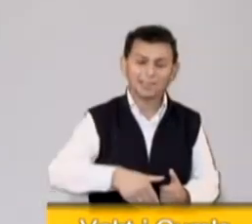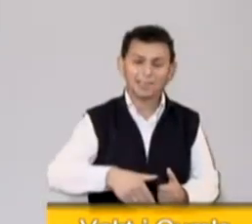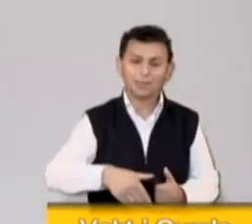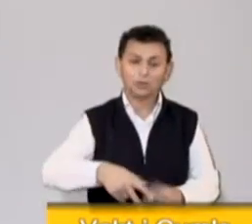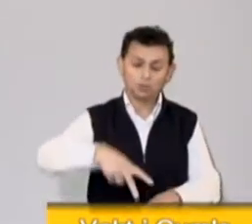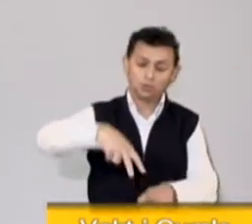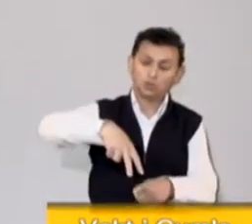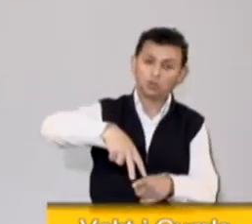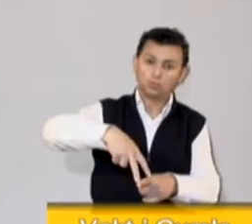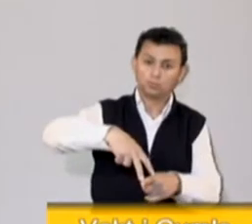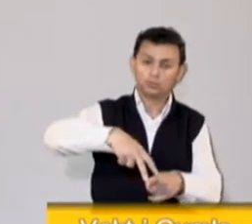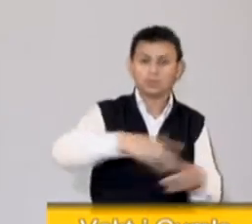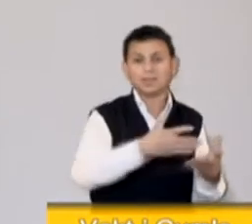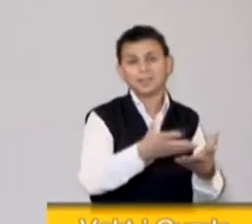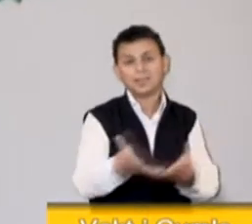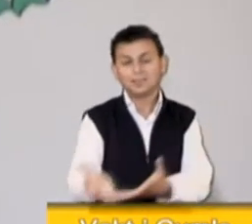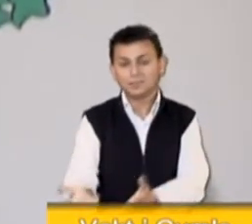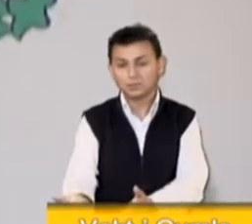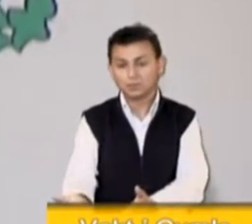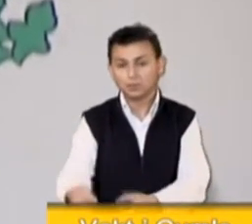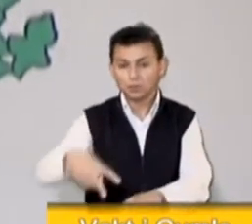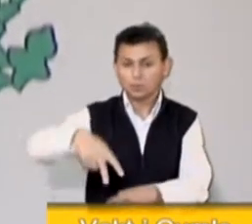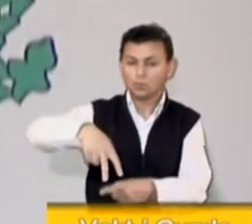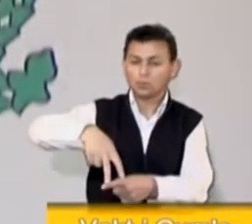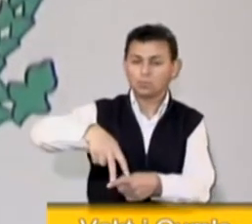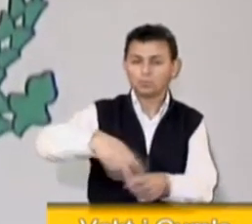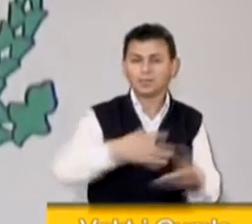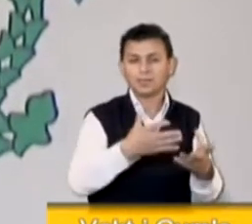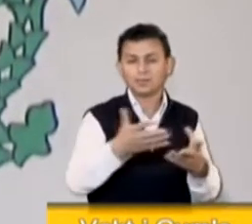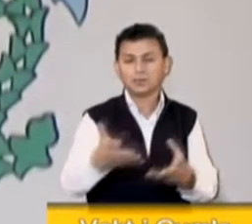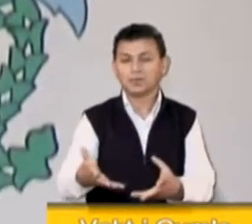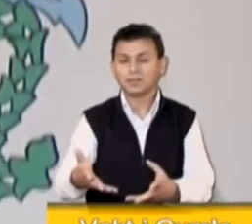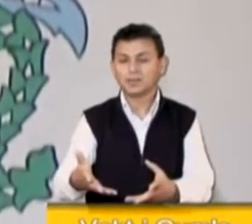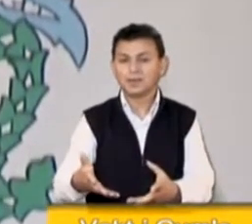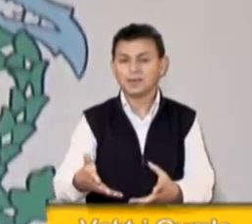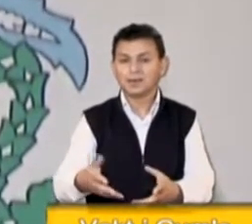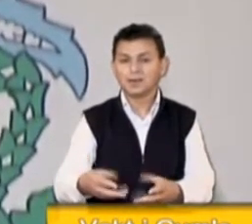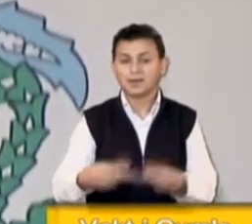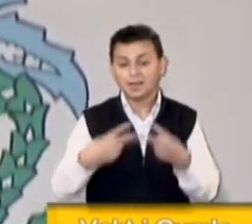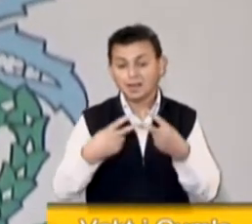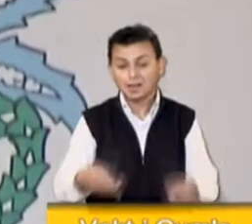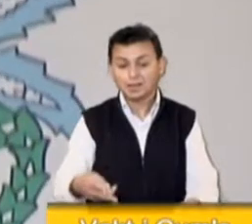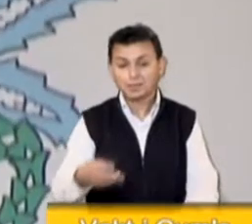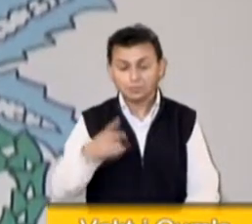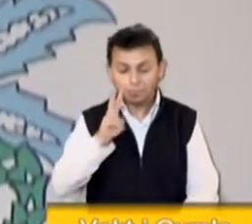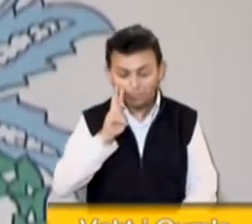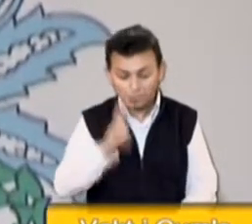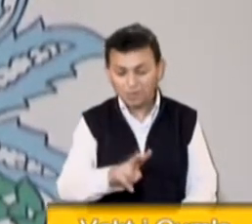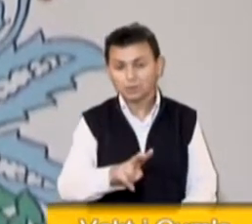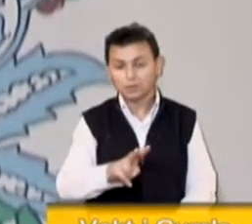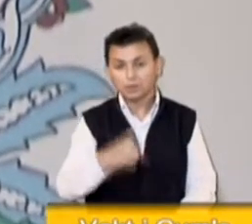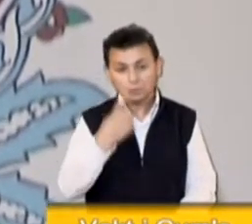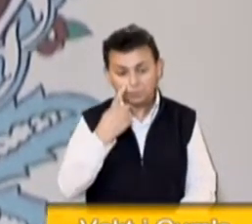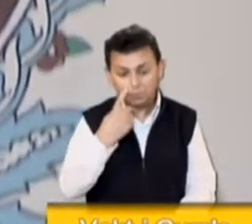bakıyorsunuz ki içinde Ashab-ı Kehf'in isimleri yazılı. Muhteremler, Allahu Zülcelal Kehf suresinde